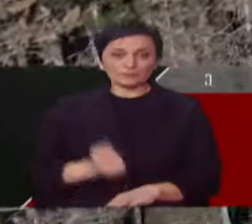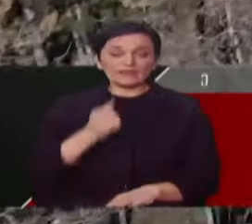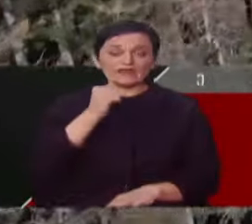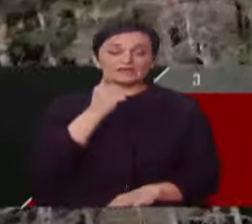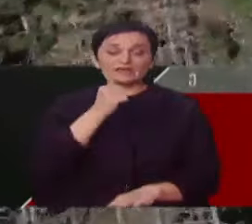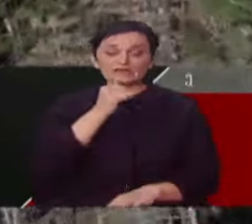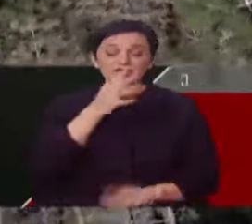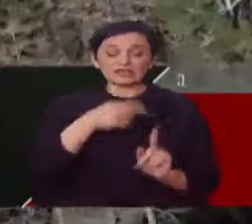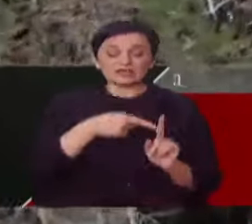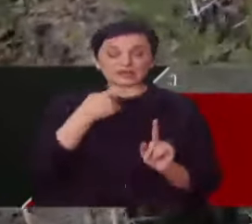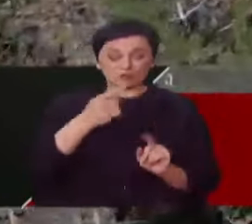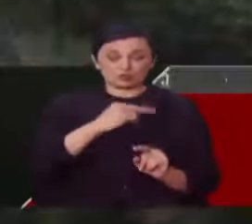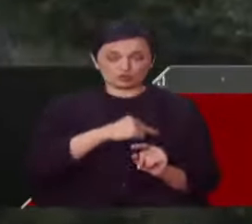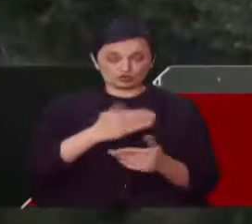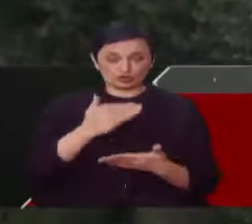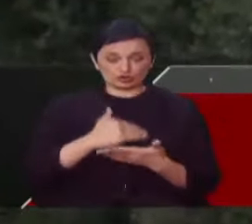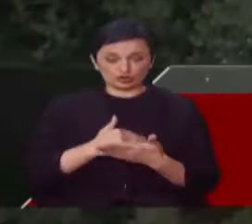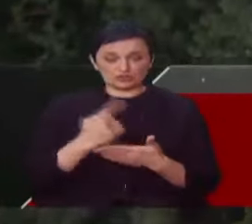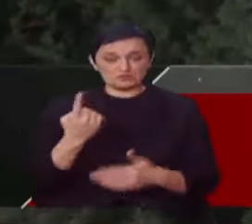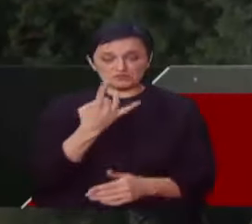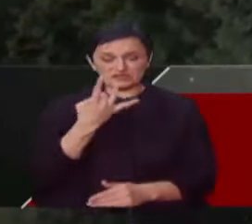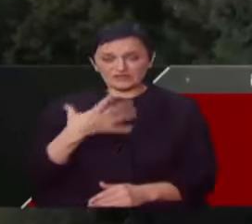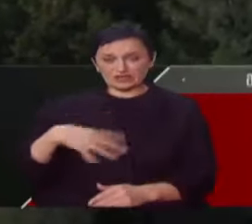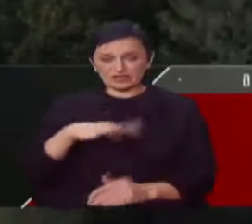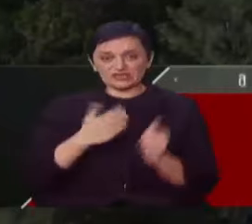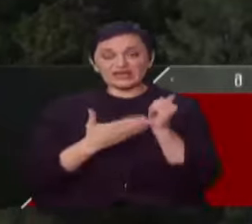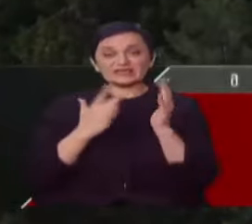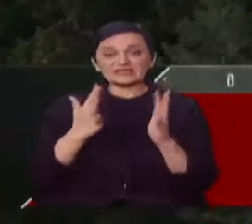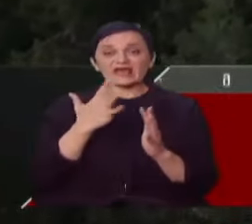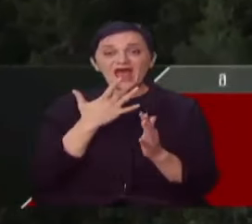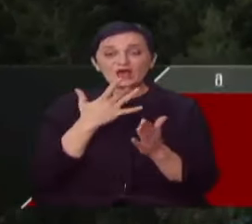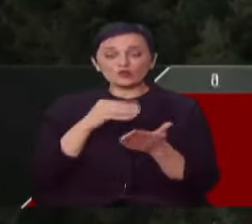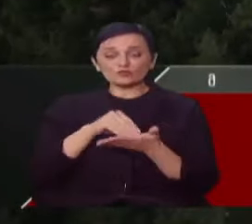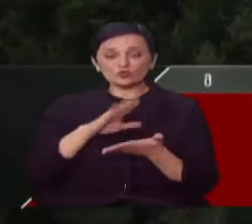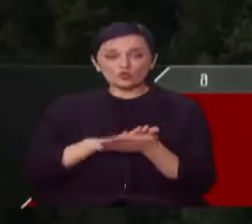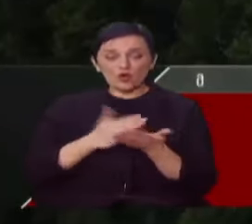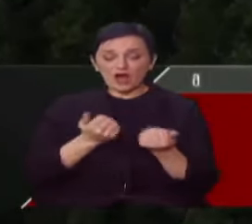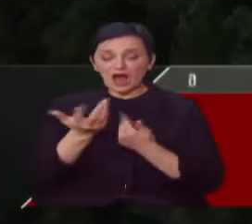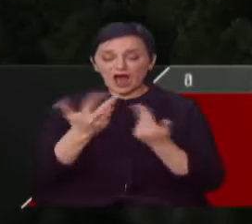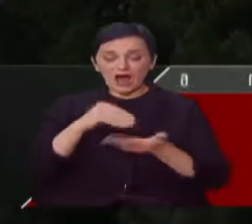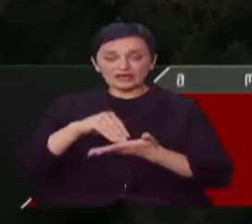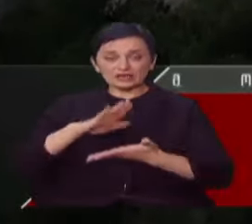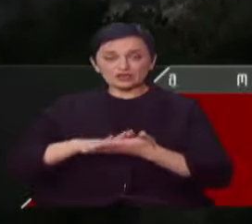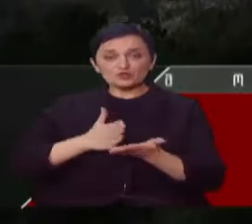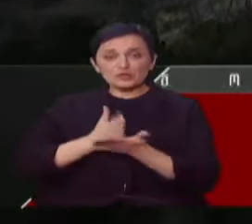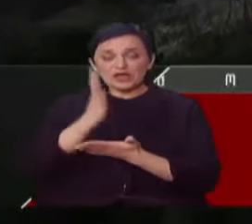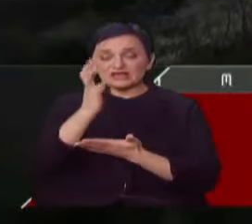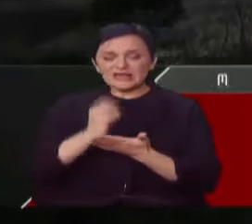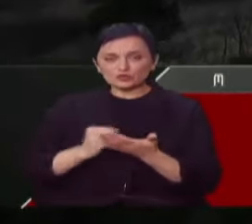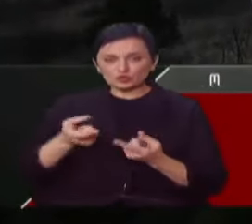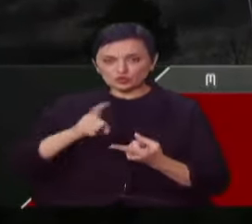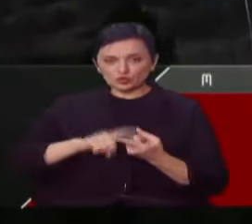Რამდენიმე წლიანი მუშაობის შედეგად პირველად საქართველოში ტყის ეროვნული აღრიცხვა მოხდა. მიზანი ერთის მხრივ რესურსების